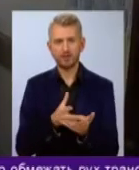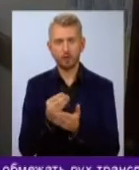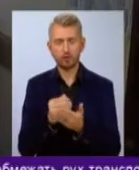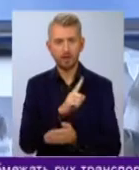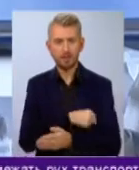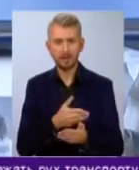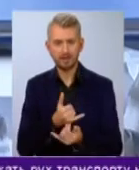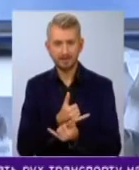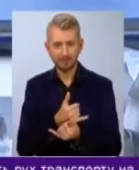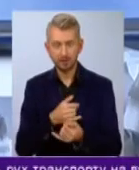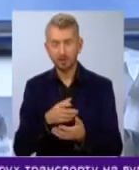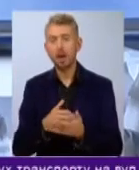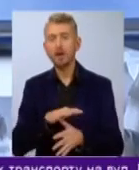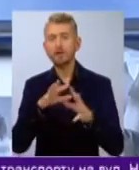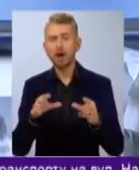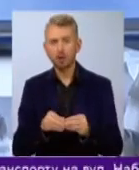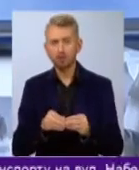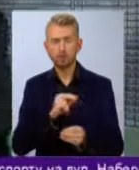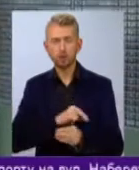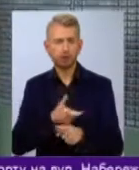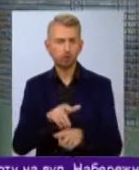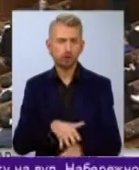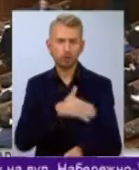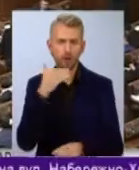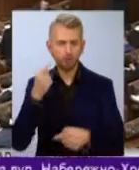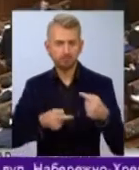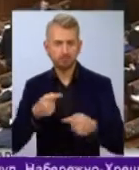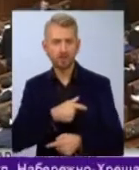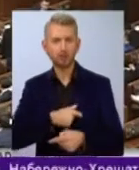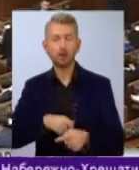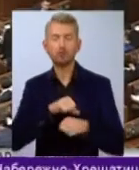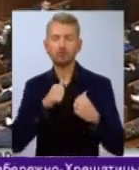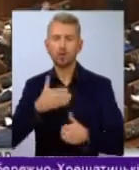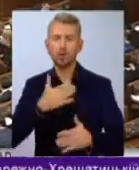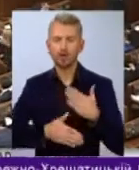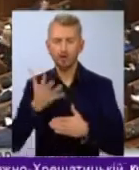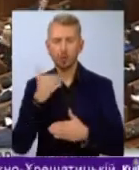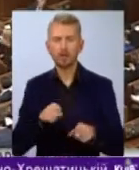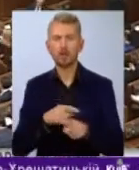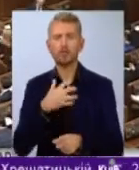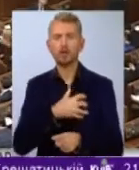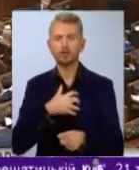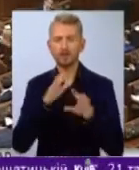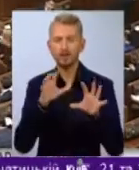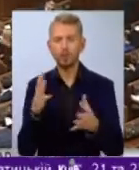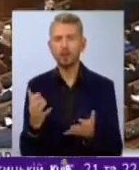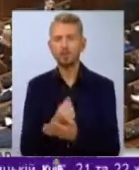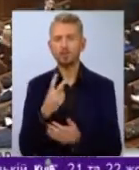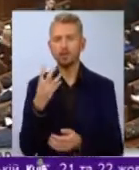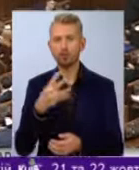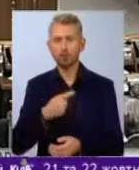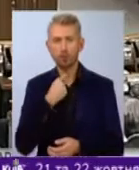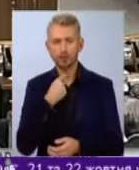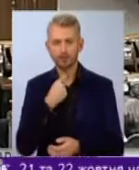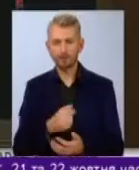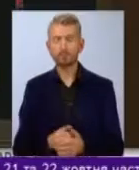довго працювали і багато сперечались, тож депутати щиро раділи, коли такий важливий закон набрав 240 голосів.